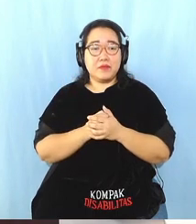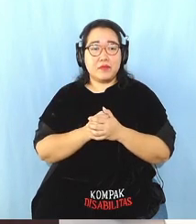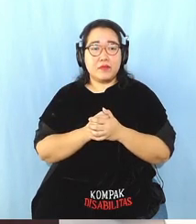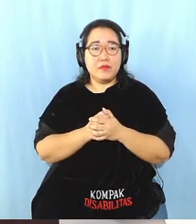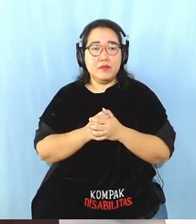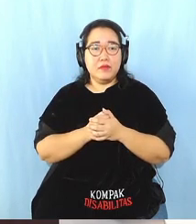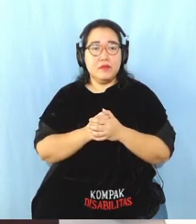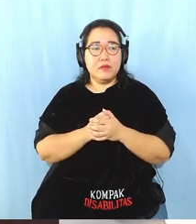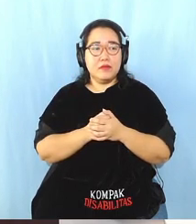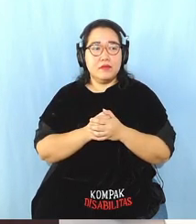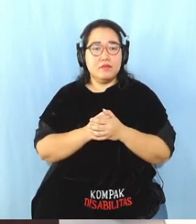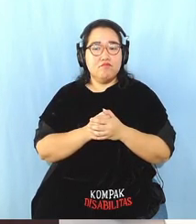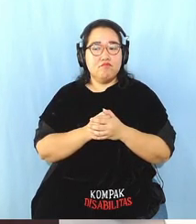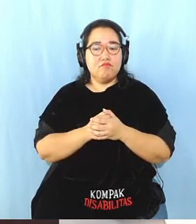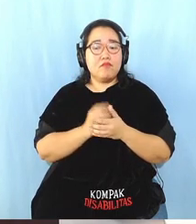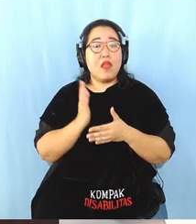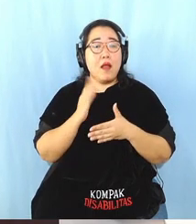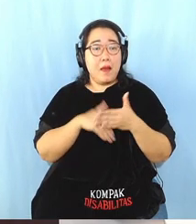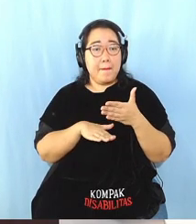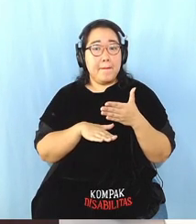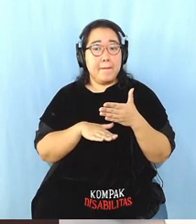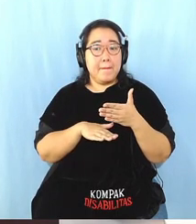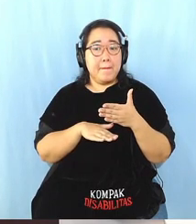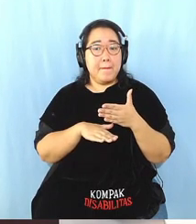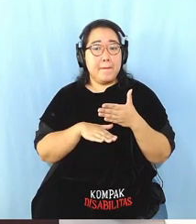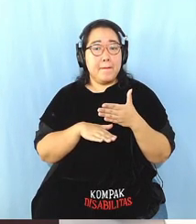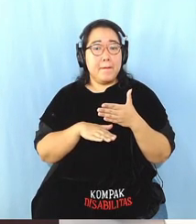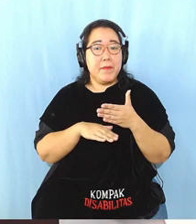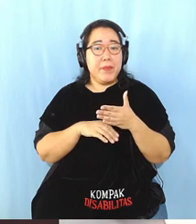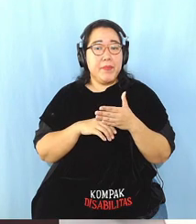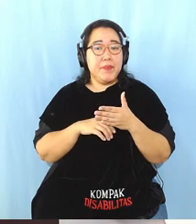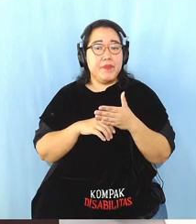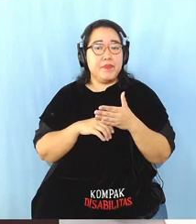kisah sengsara yang baru kita dengarkan tadi,